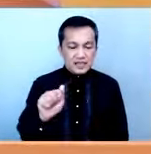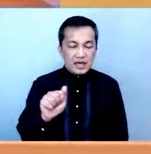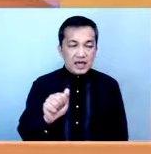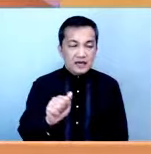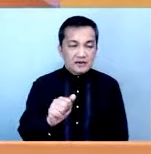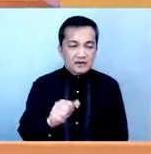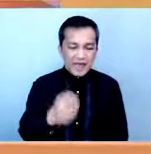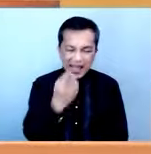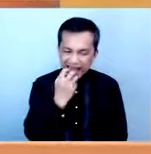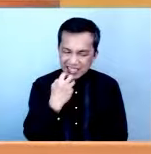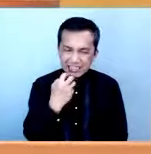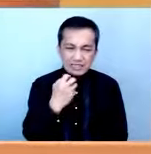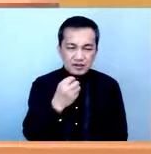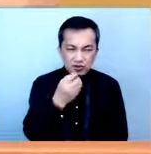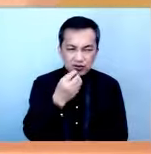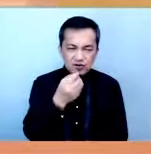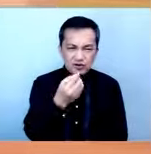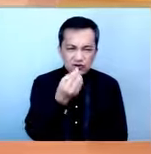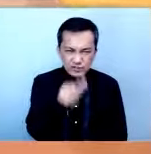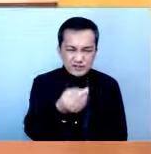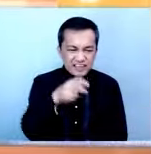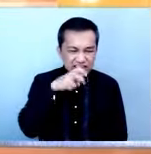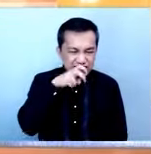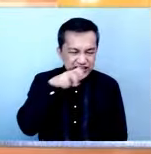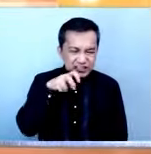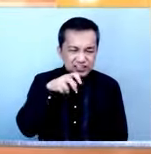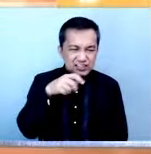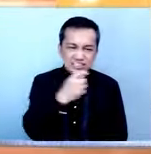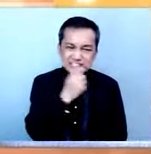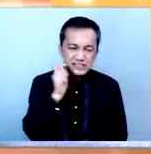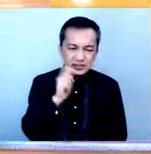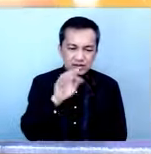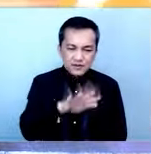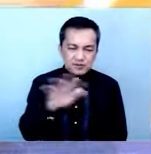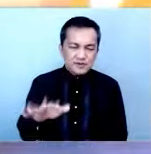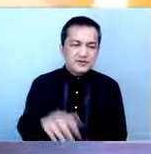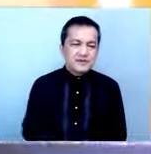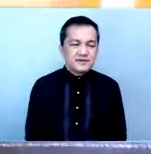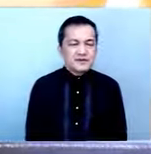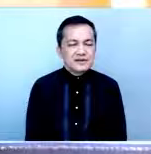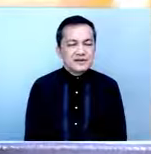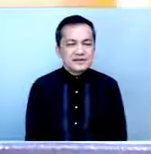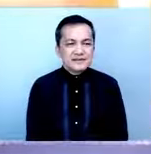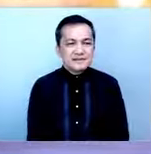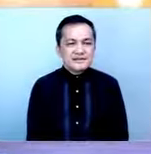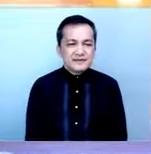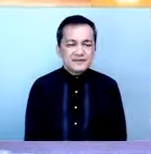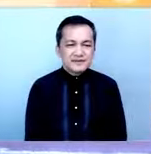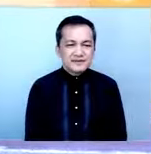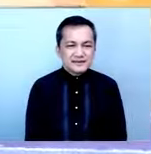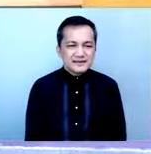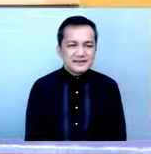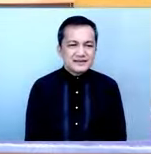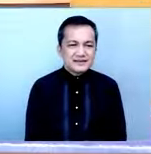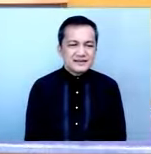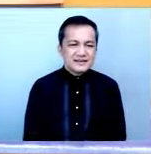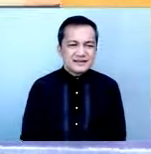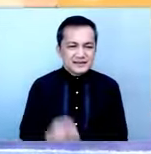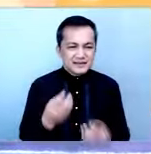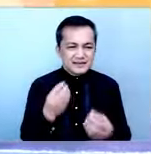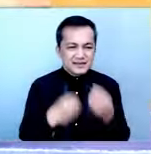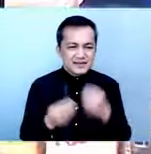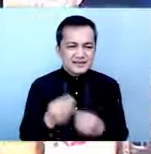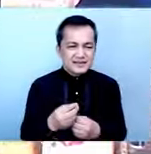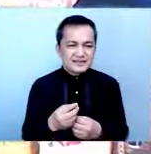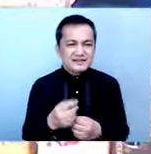ilang ipin pa lang siya, di ba? So, alam mo yung ipin niya, 55 na. Ay, talaga! Wow! Bakit ang dami na kinakain? Ang dami na kinakain, nagsulputan